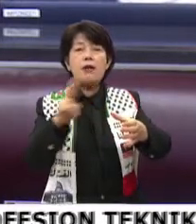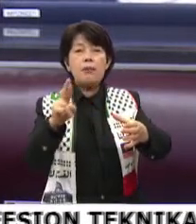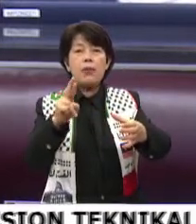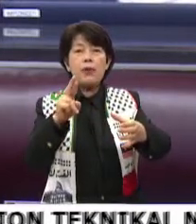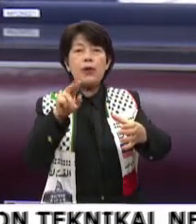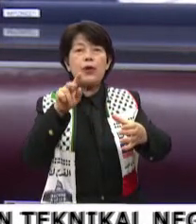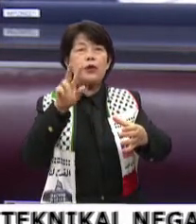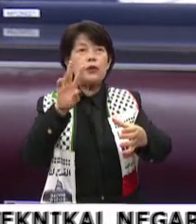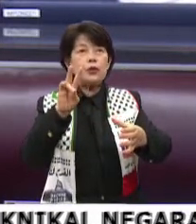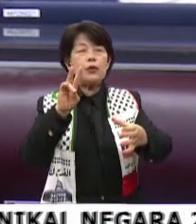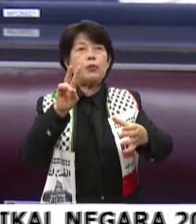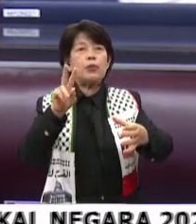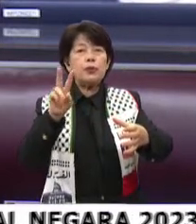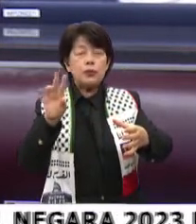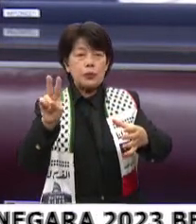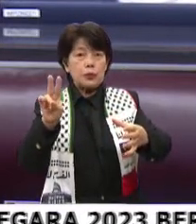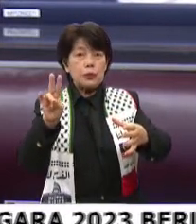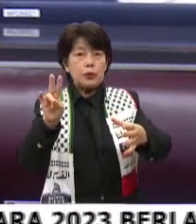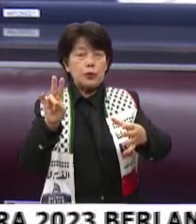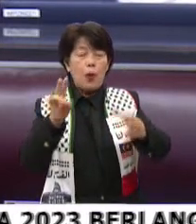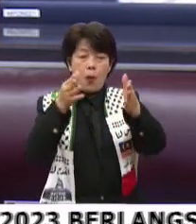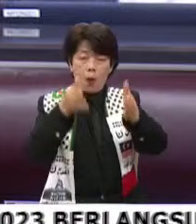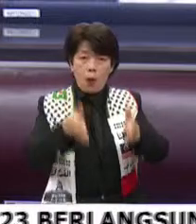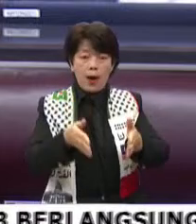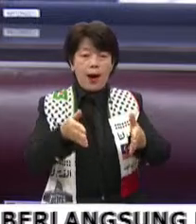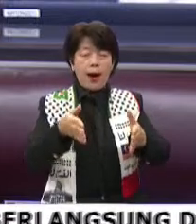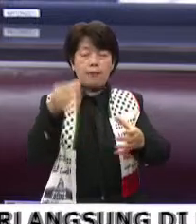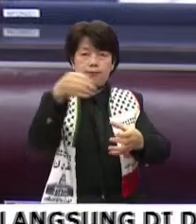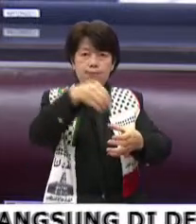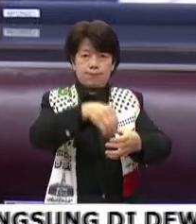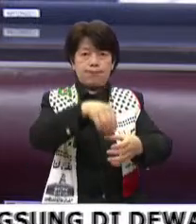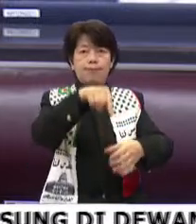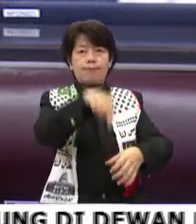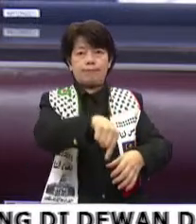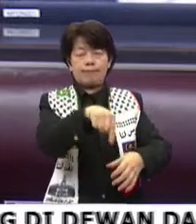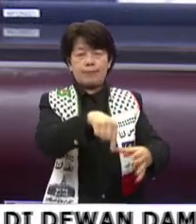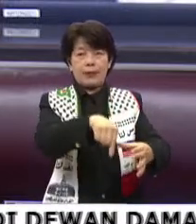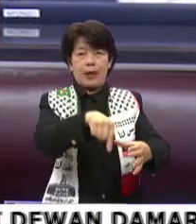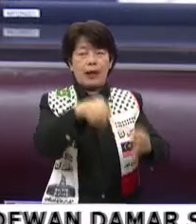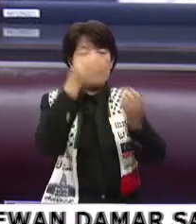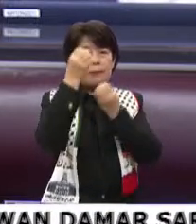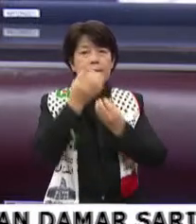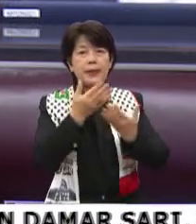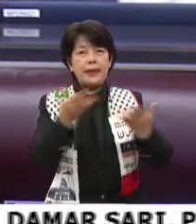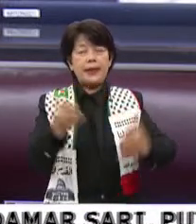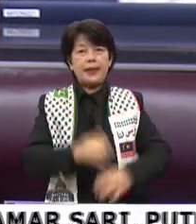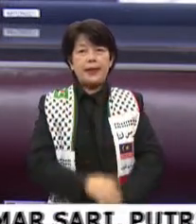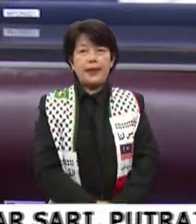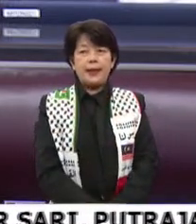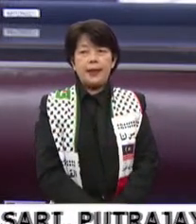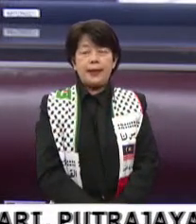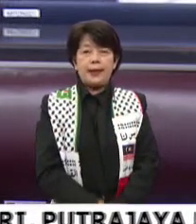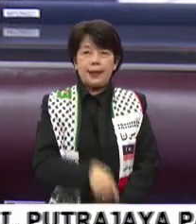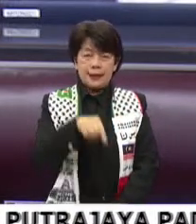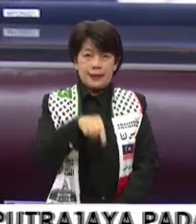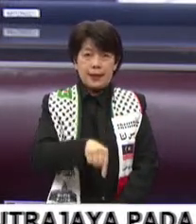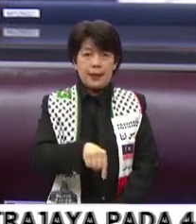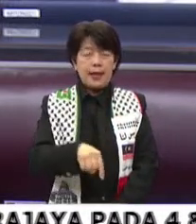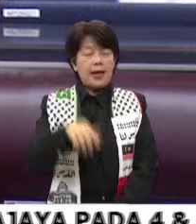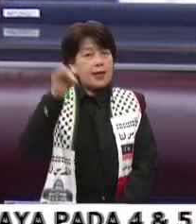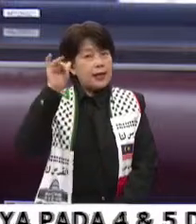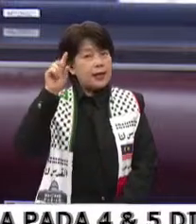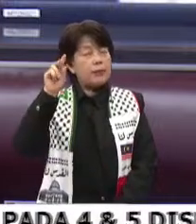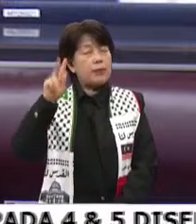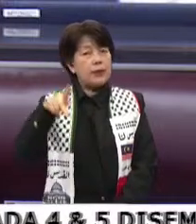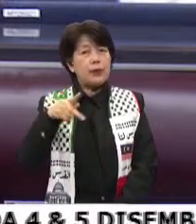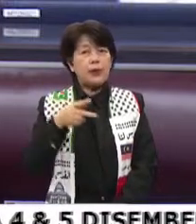72 orang keanggotaan dan untuk makluman Tan Sri yang di-pertua